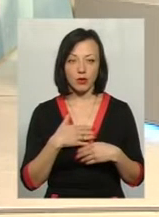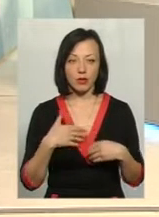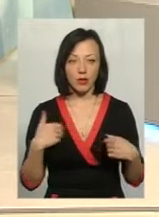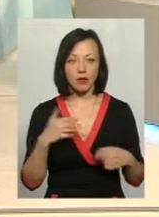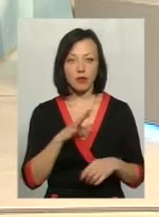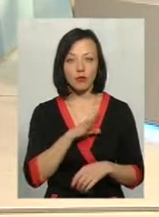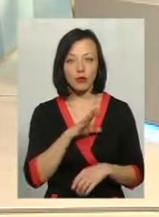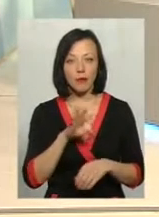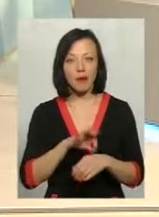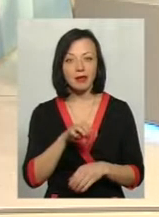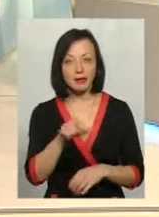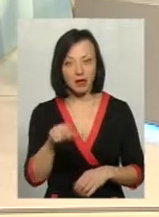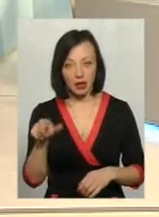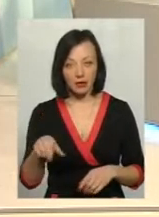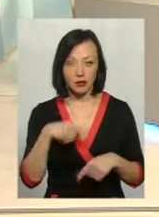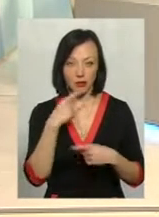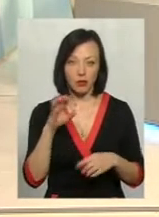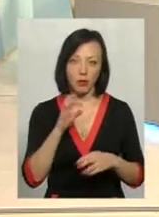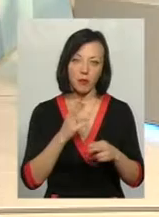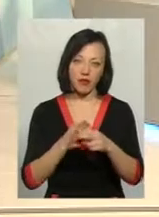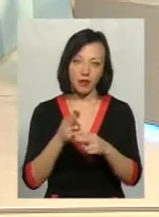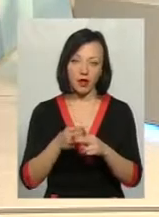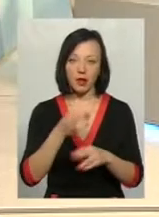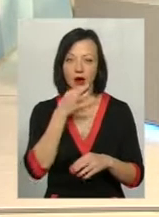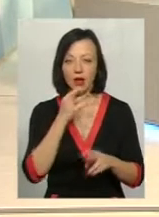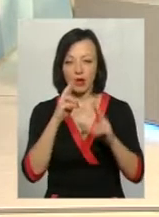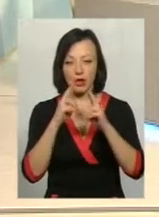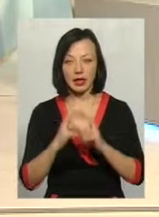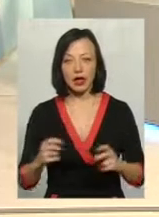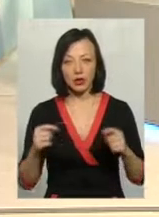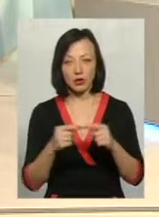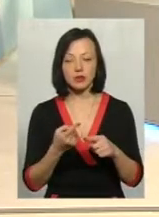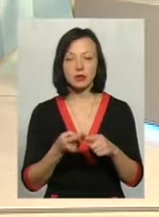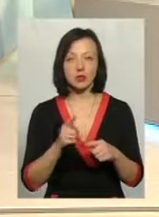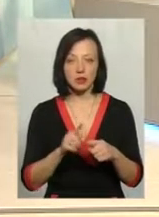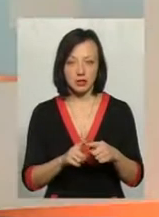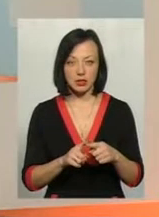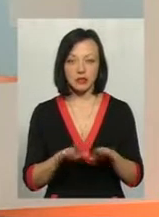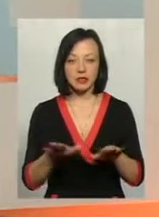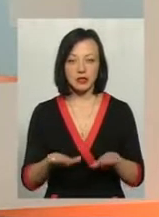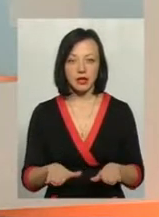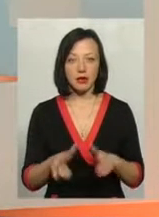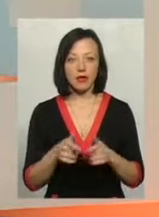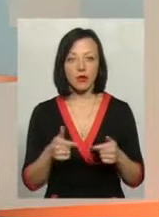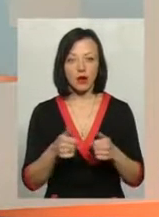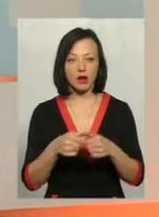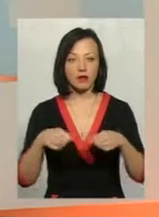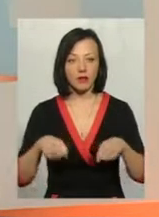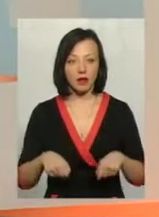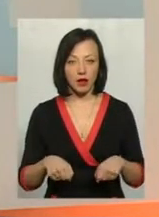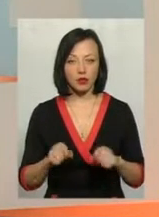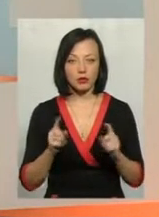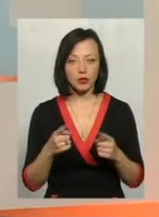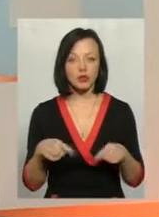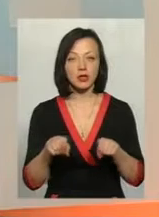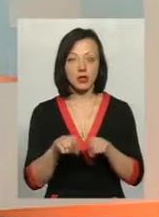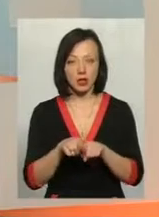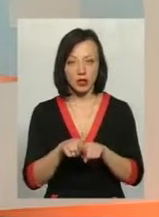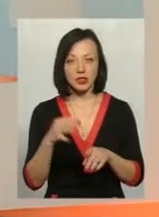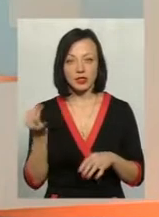бути пацієнтами, бо ми говоримо про профілактику, про ранню діагностику. І це, поза сумнівом, місцеві органи влади, тому що вони теж